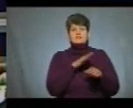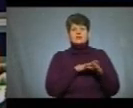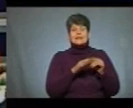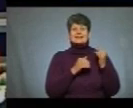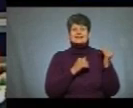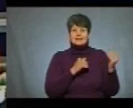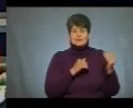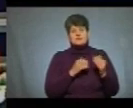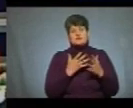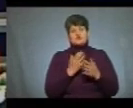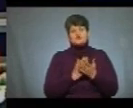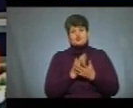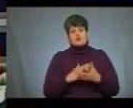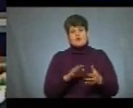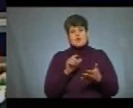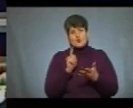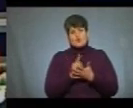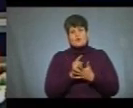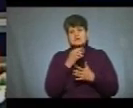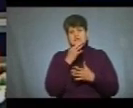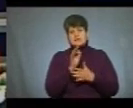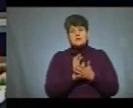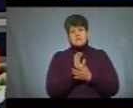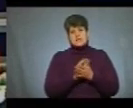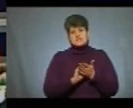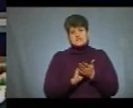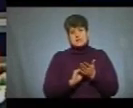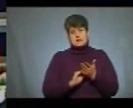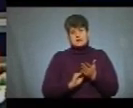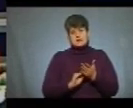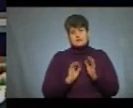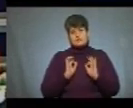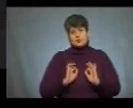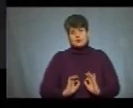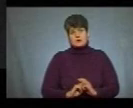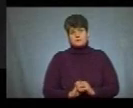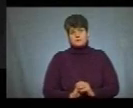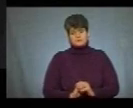службових обов'язків, повідомила прес-секретар прокурора області Леся Горецька.